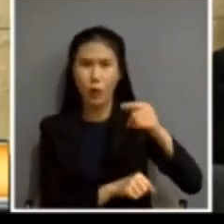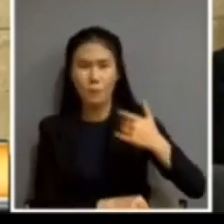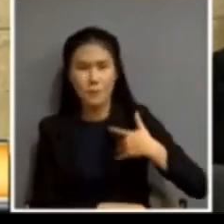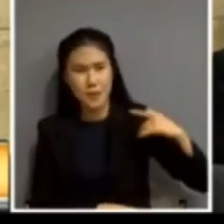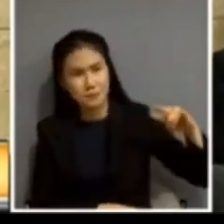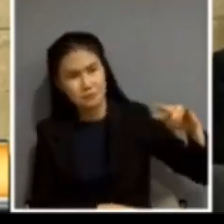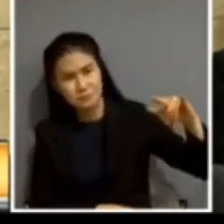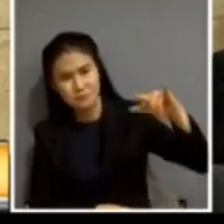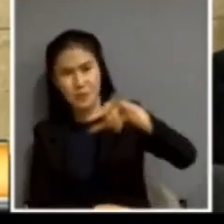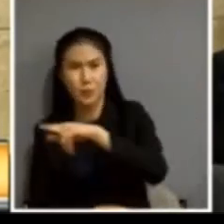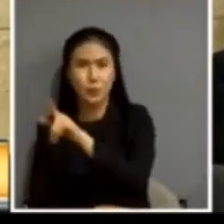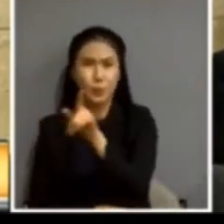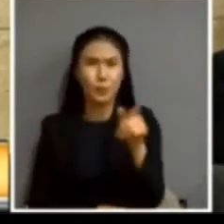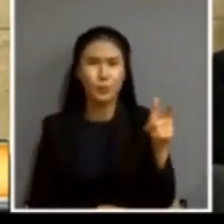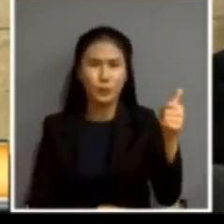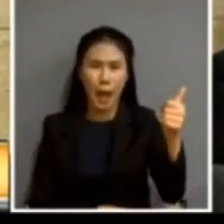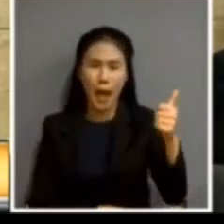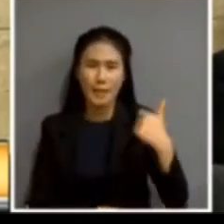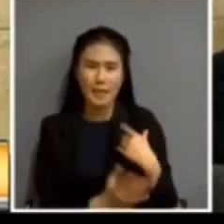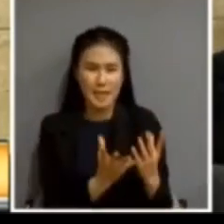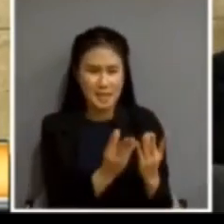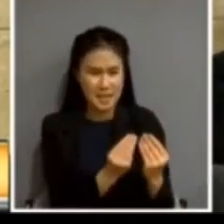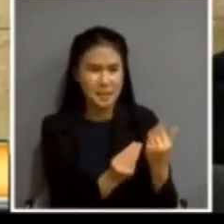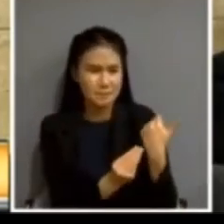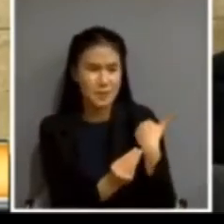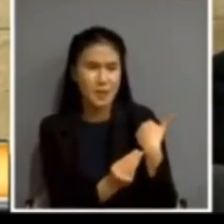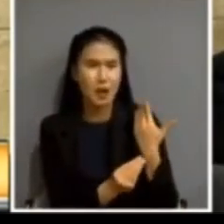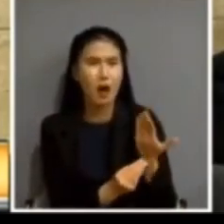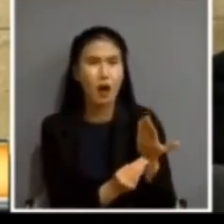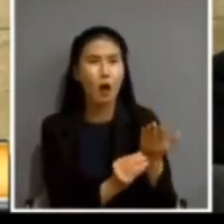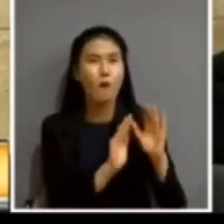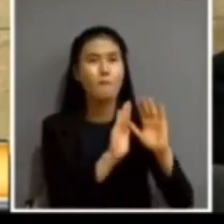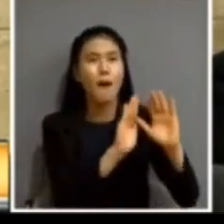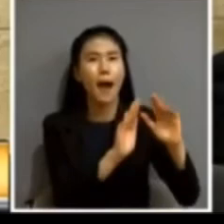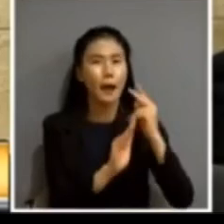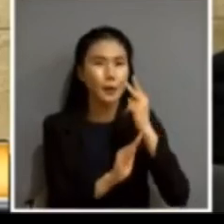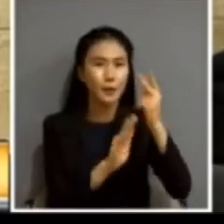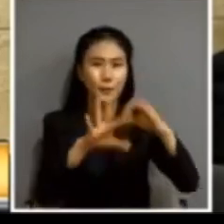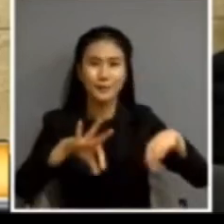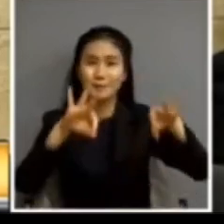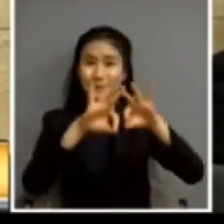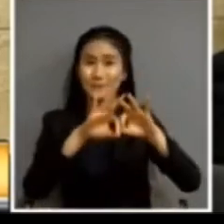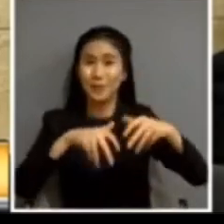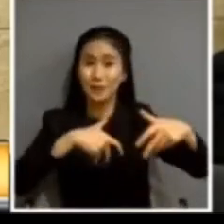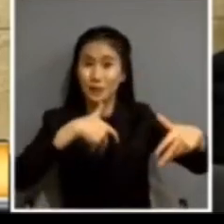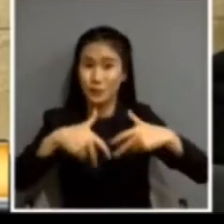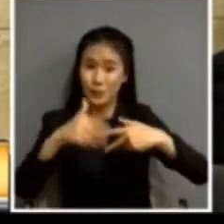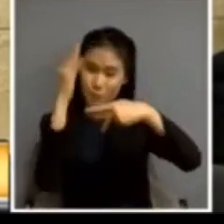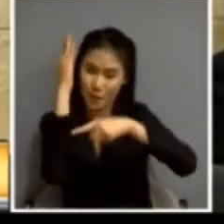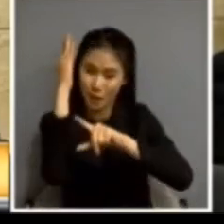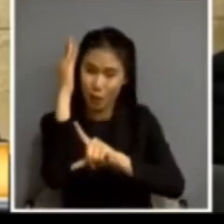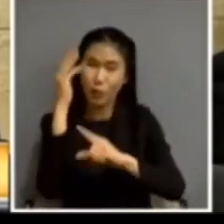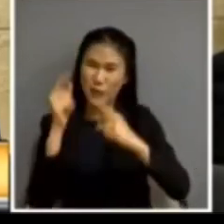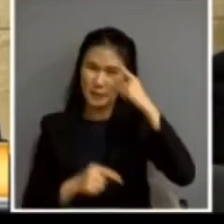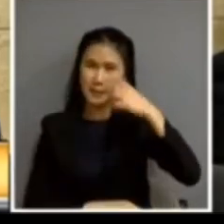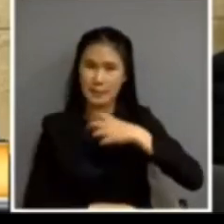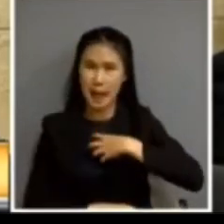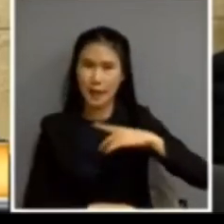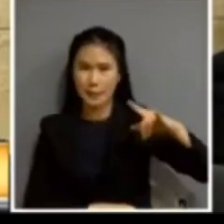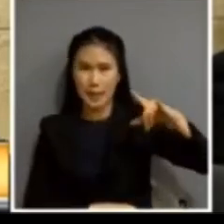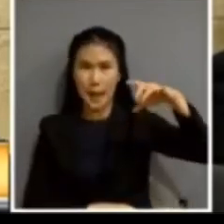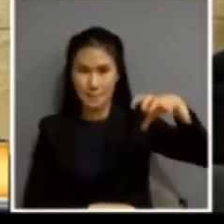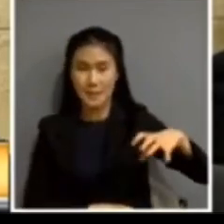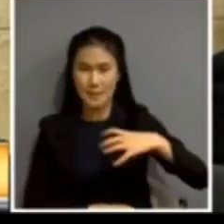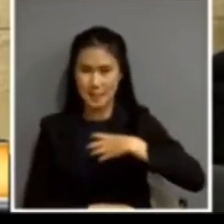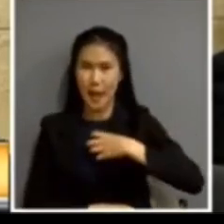ลุงสองมีที่แล้วท่านปรีก็ไปดูที่แล้วประการสำคัญคนพัทลุงมีความต้องการและวันข้างหน้าเนี่ยสิ่งนี้เป็น